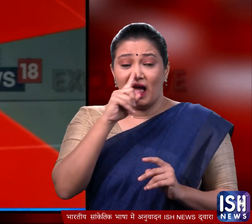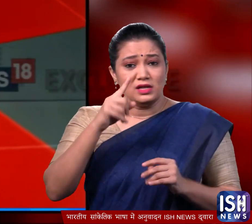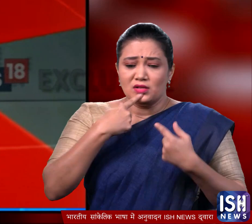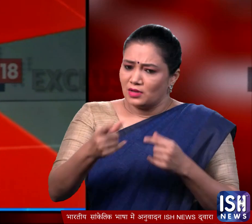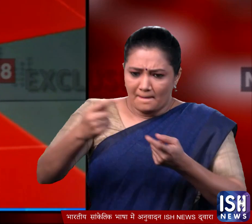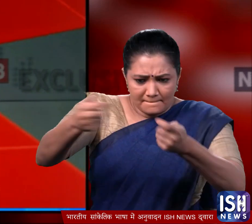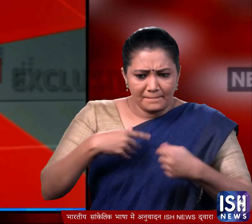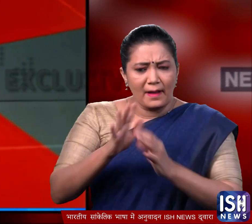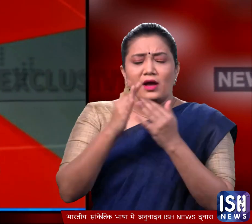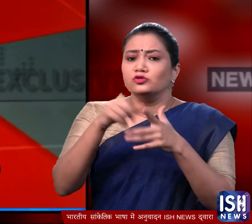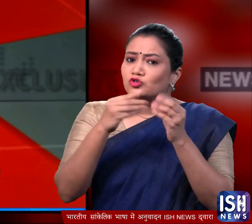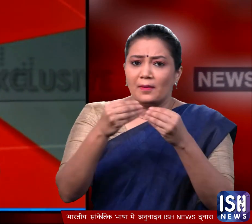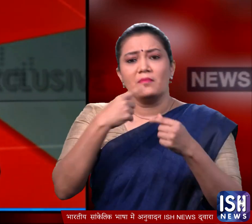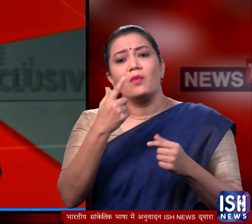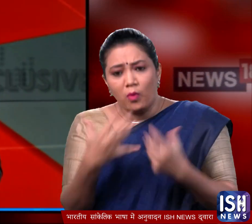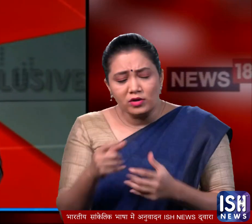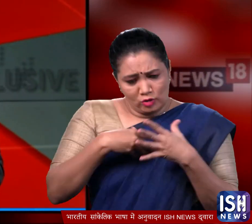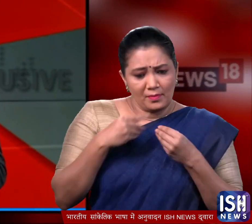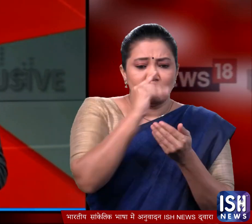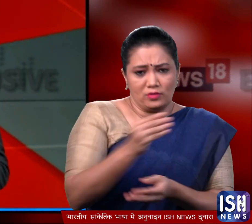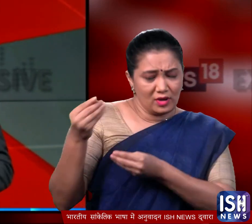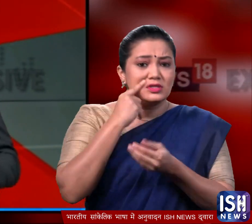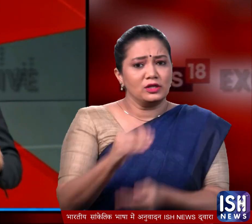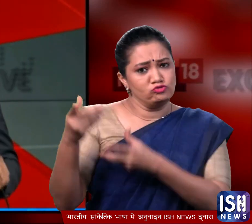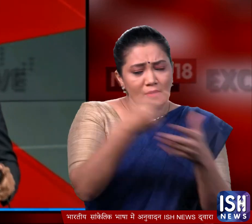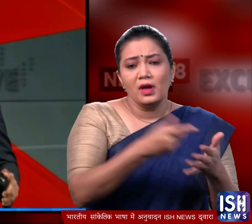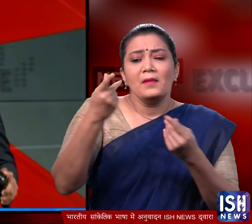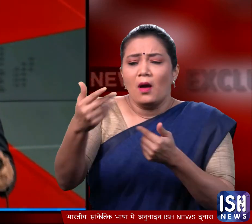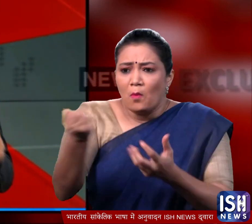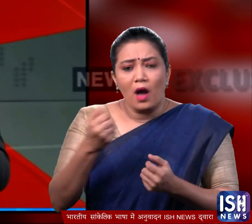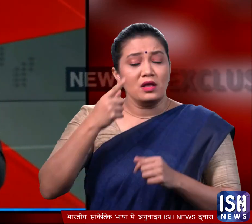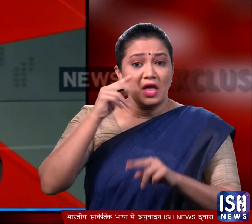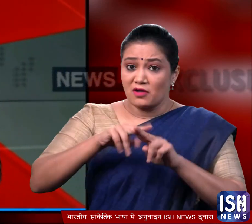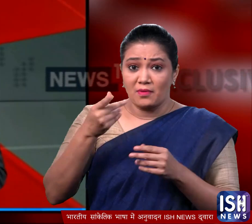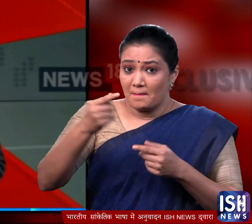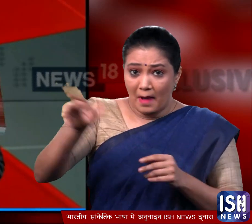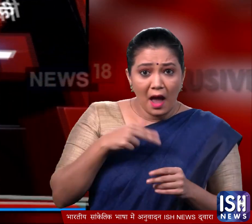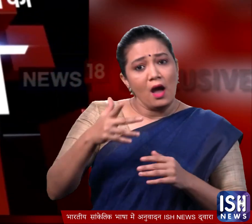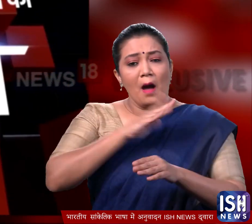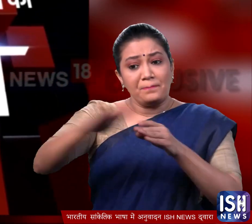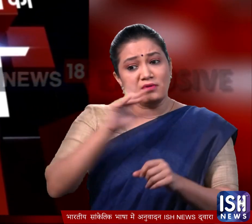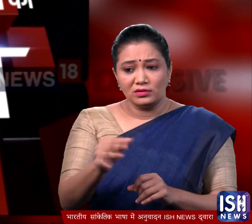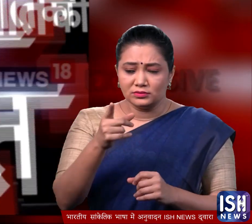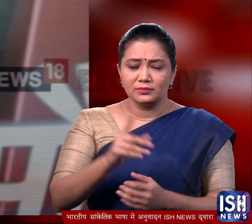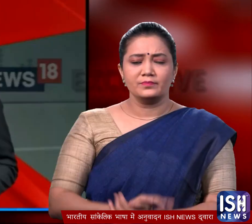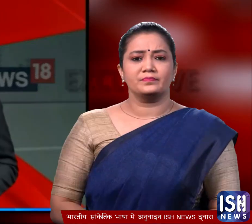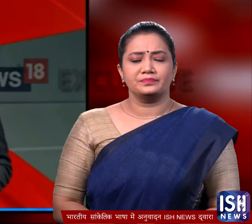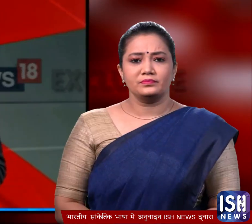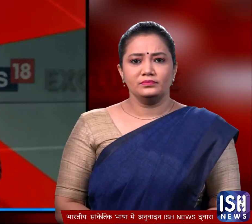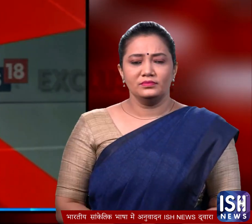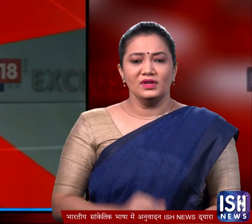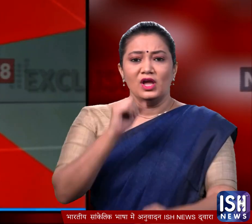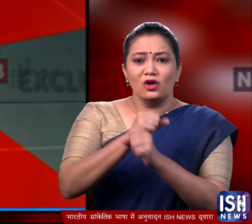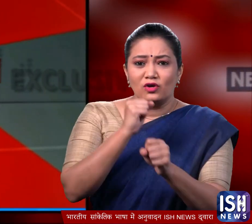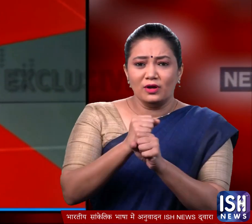है कि बीजेपी नेता ने नौकरी दिलाने के नाम पर रुपए लिए थे और वापस मांगने पर जान से मारने की धमकी देने लगे। गोरखपुर से अगवा